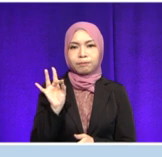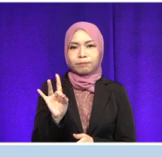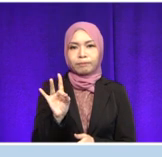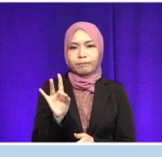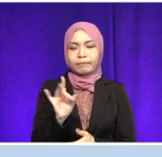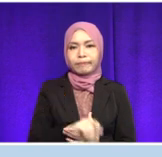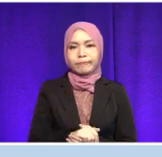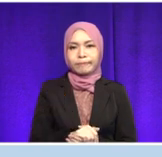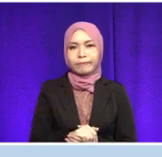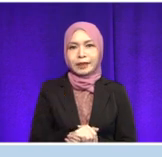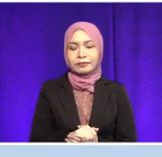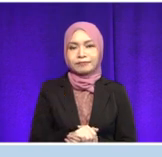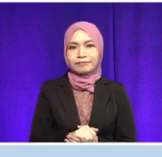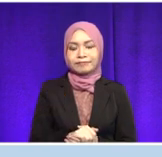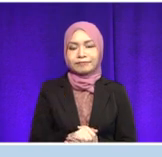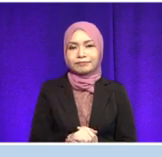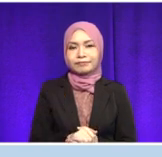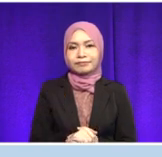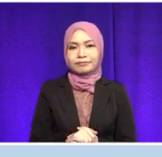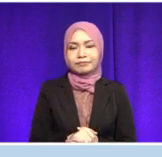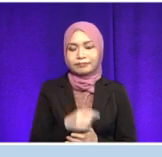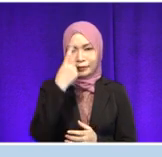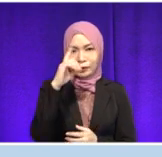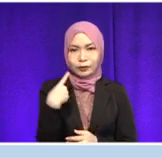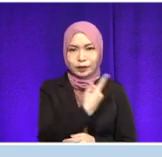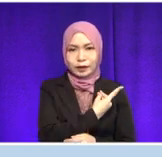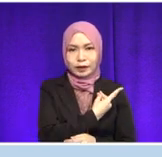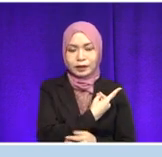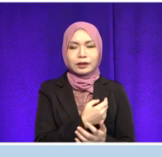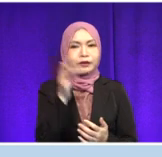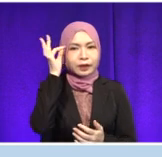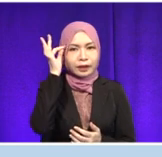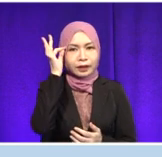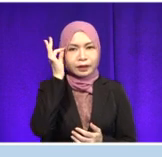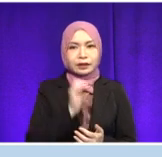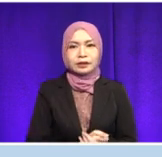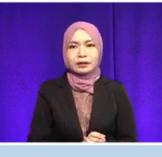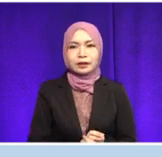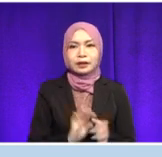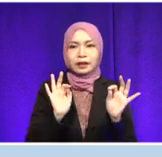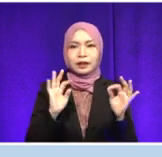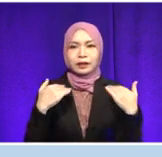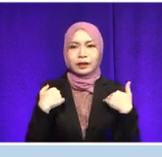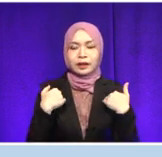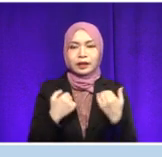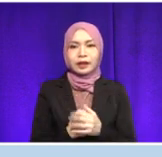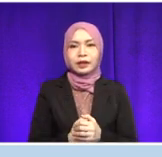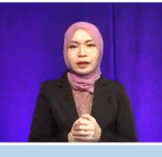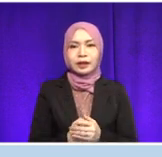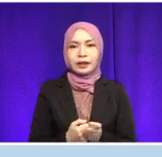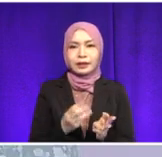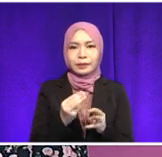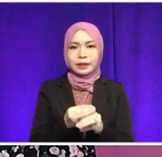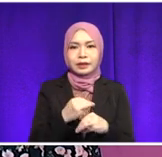kita akan timbulkan persoalan-persoalan di situ untuk kita jawab pula Nanti maksudnya bila ada pernyataan masalah dia akan ada penyelesaiannya pula